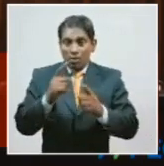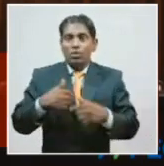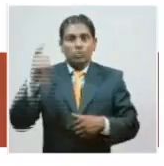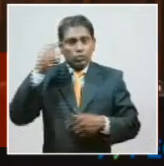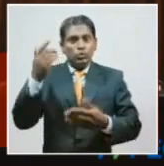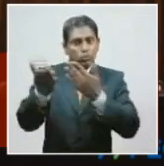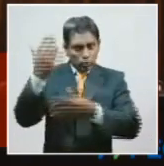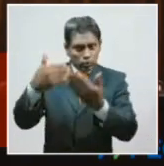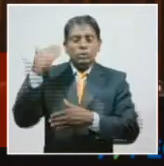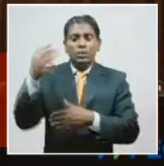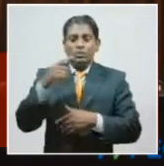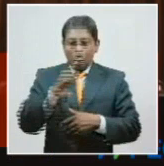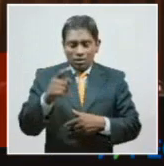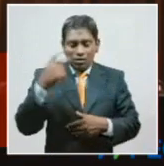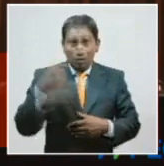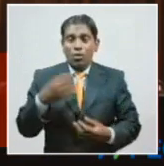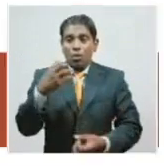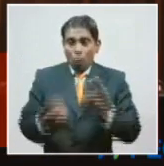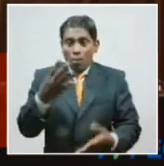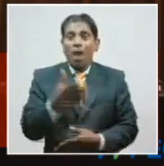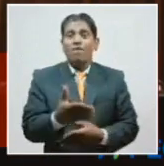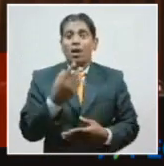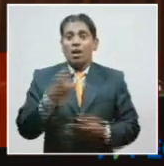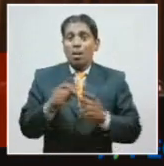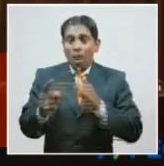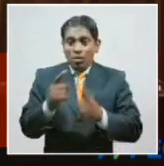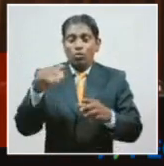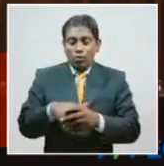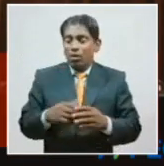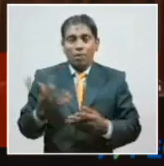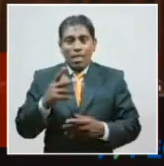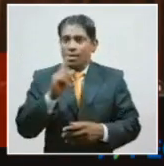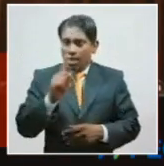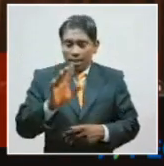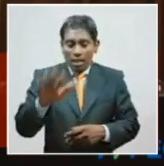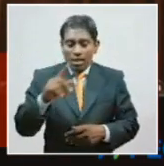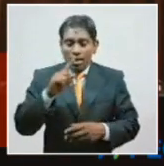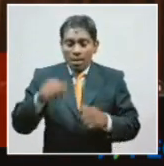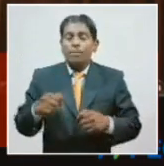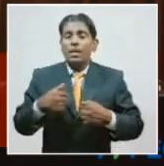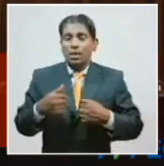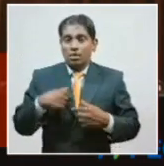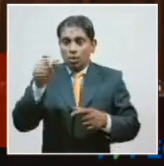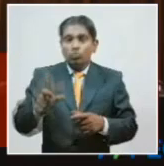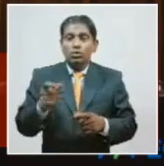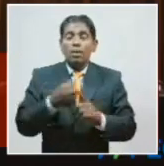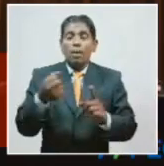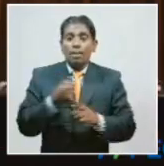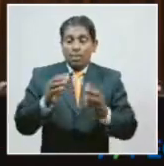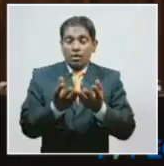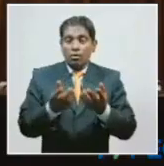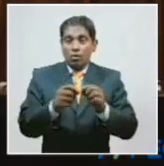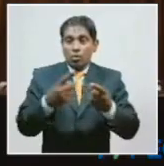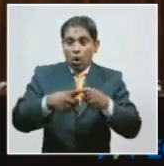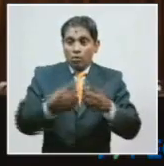අවුලක් නැහැ. ඒක නෙවෙයි මෙතන තියෙන ප්‍රශ්නේ. ඊට වඩා රජයේ නිලධාරීන්ට බාධා කිරීම, පක්ෂනායකයෝ වශයෙන් ගත්තු තීරණ ඒ උදවියට අපි දැනුම් දීලා